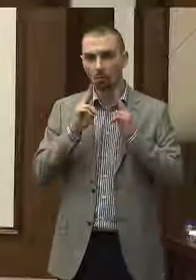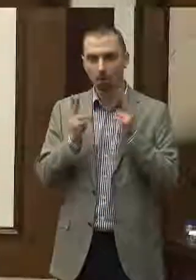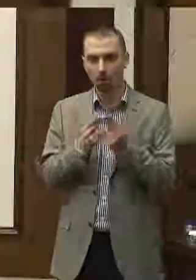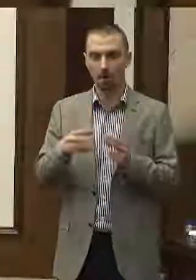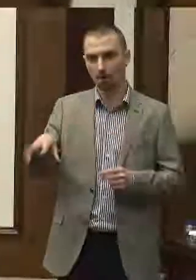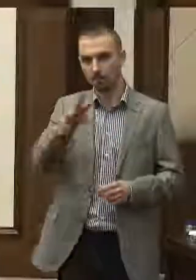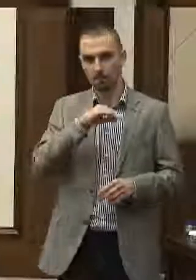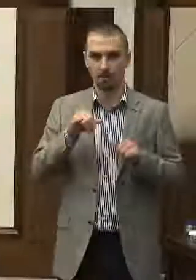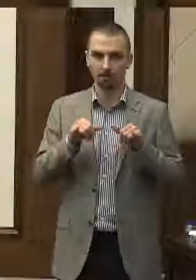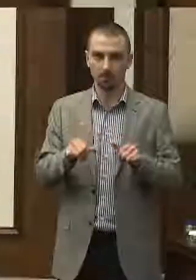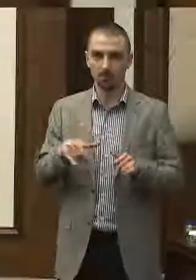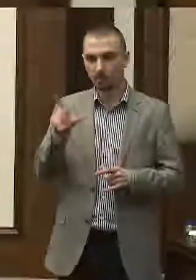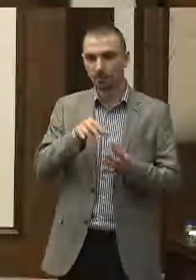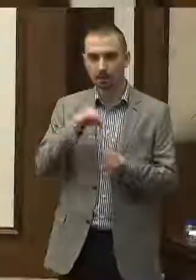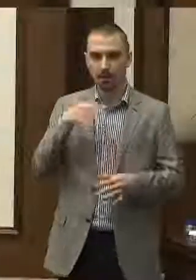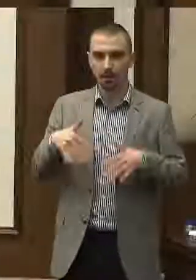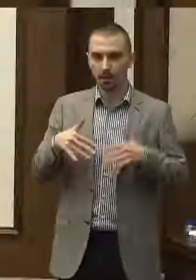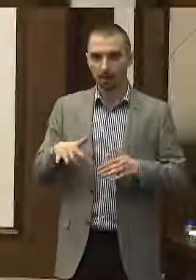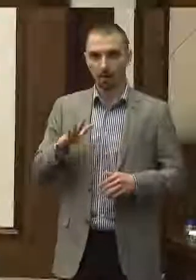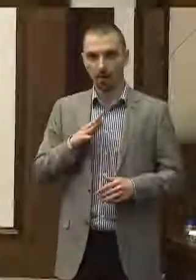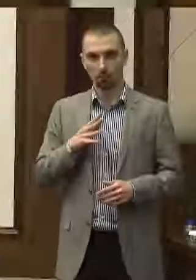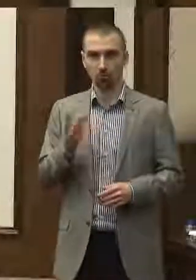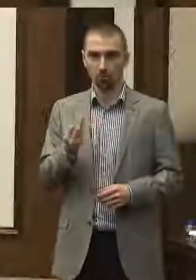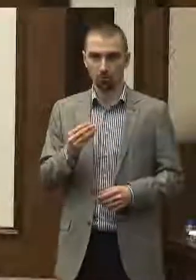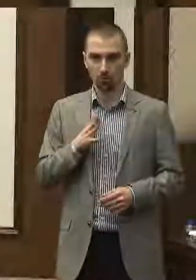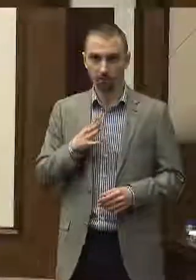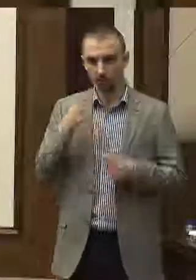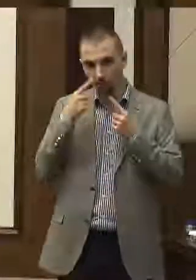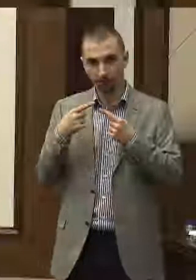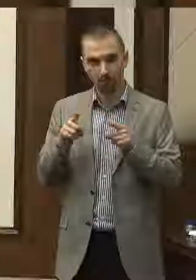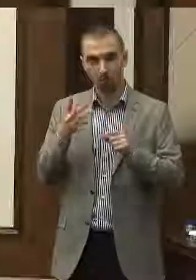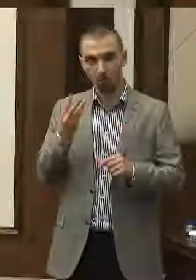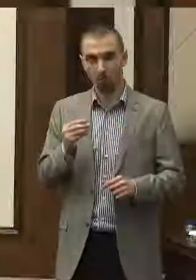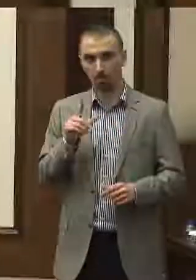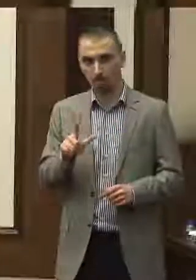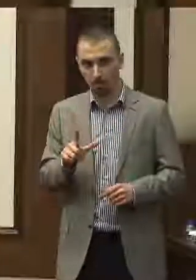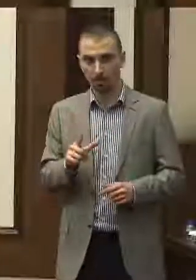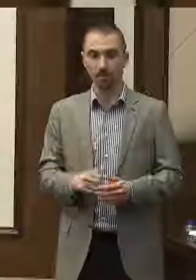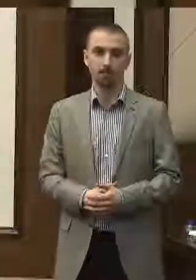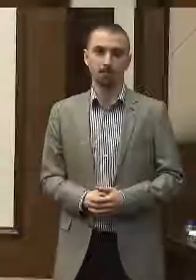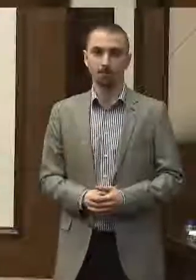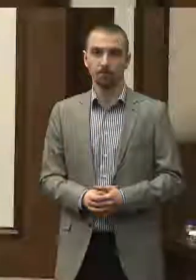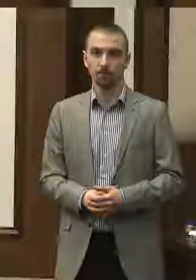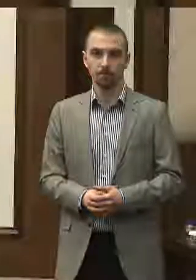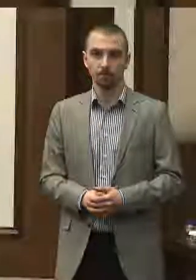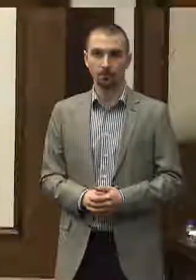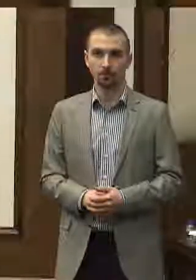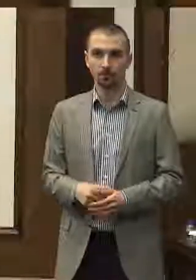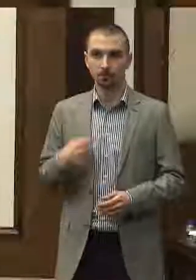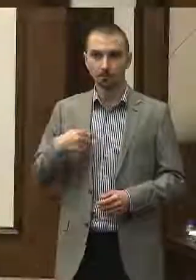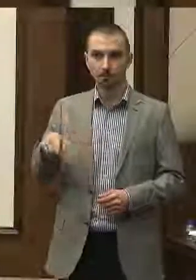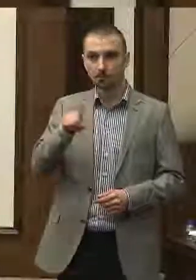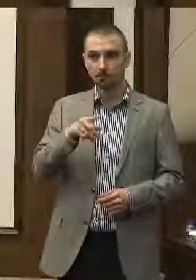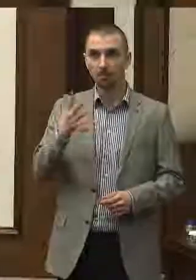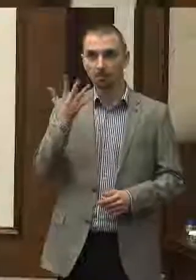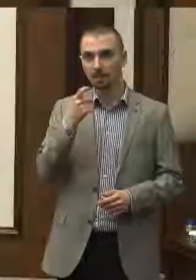olmamız gereken bir dezavantajlı grubumuz var. Farkındalıkları olan bir grup bu grup. Bizler de Büyender olarak yaklaşık